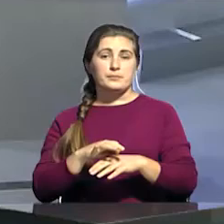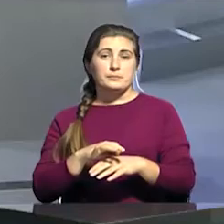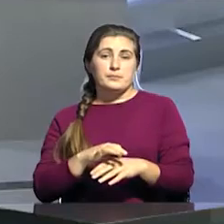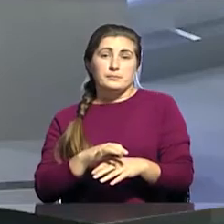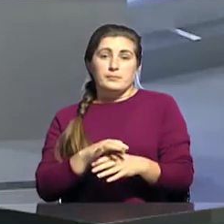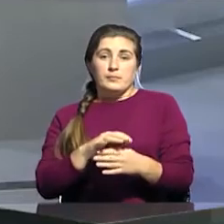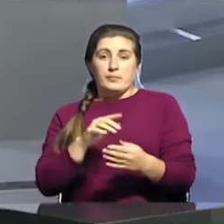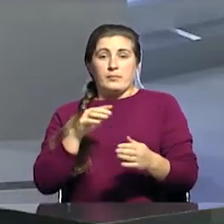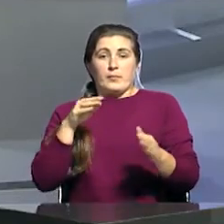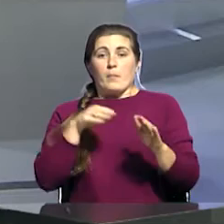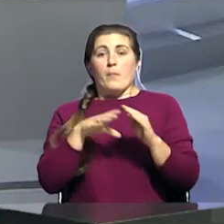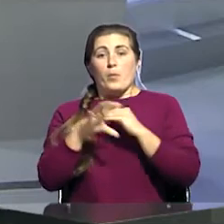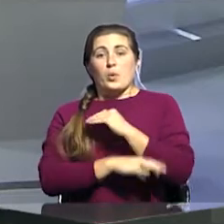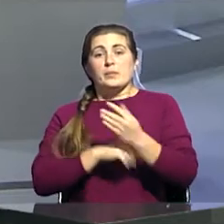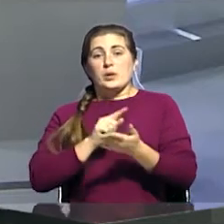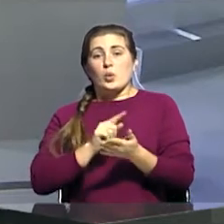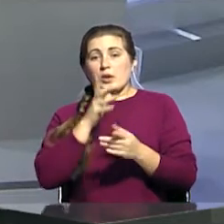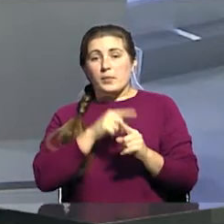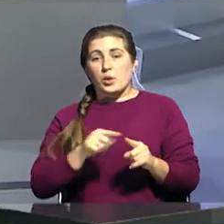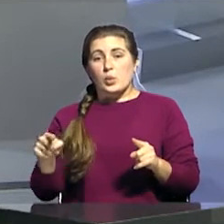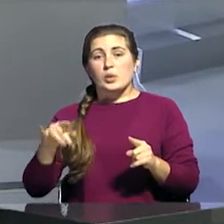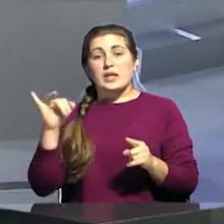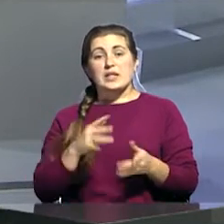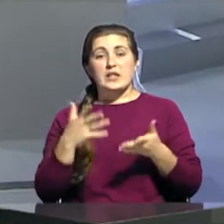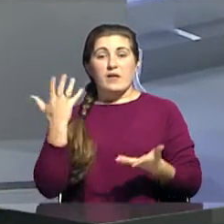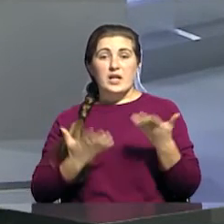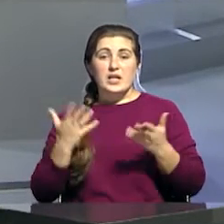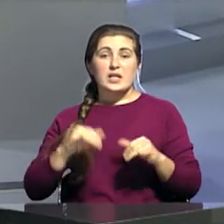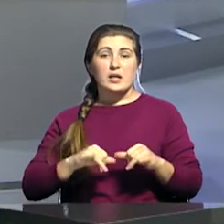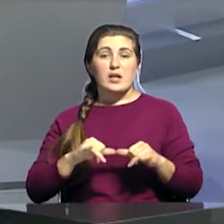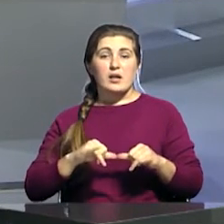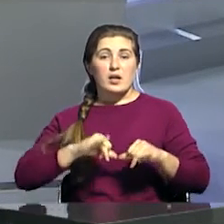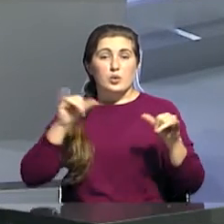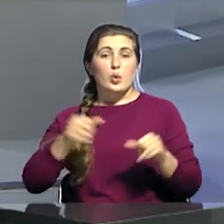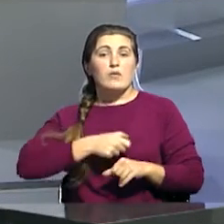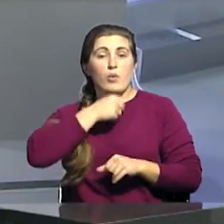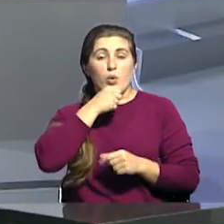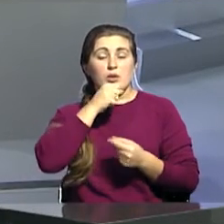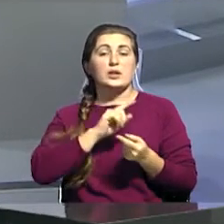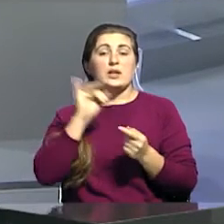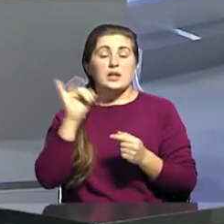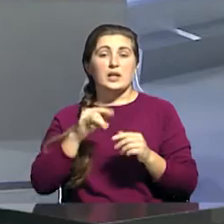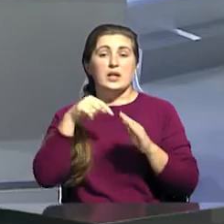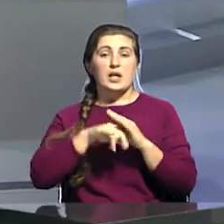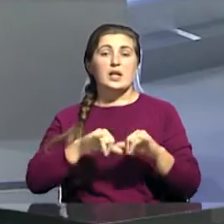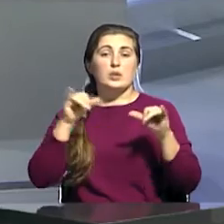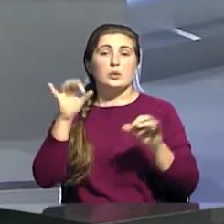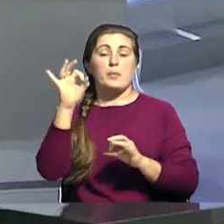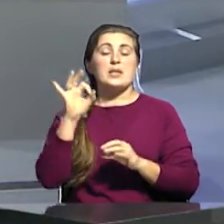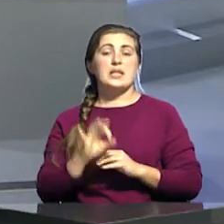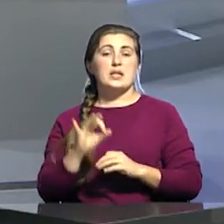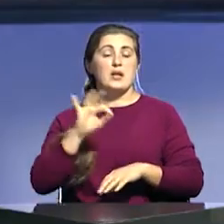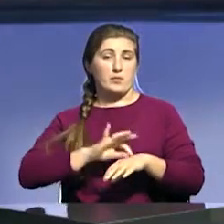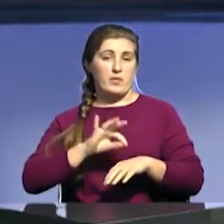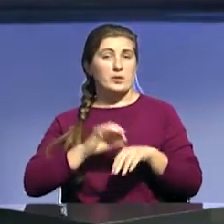постпенсионный период. И, естественно, если растет возраст, то, соответственно, растет и процент заболеваемости. То